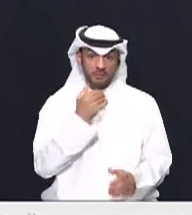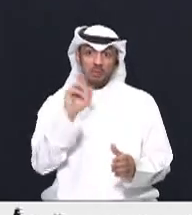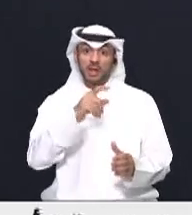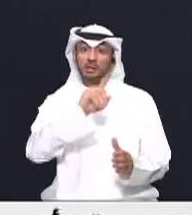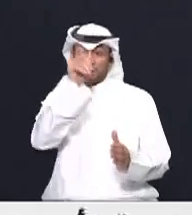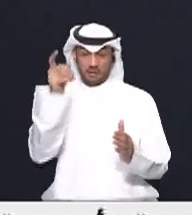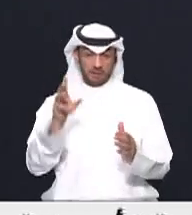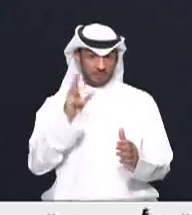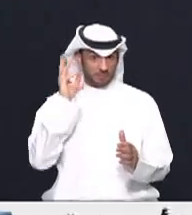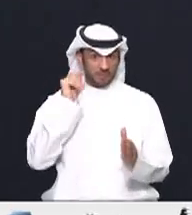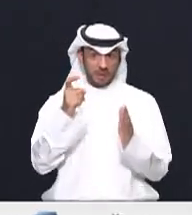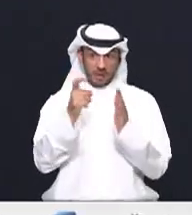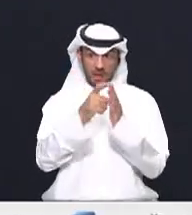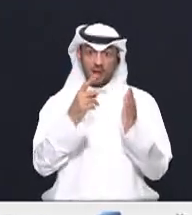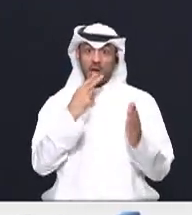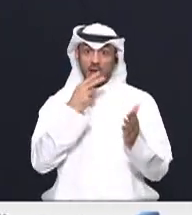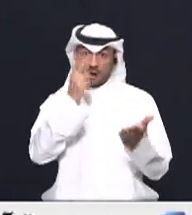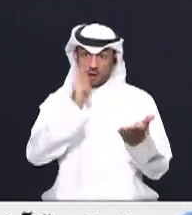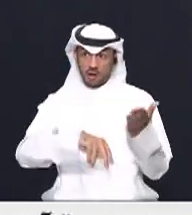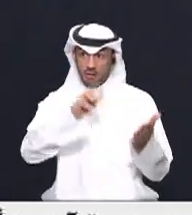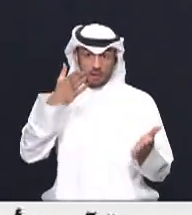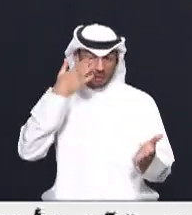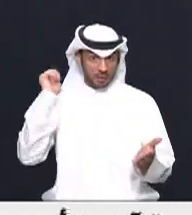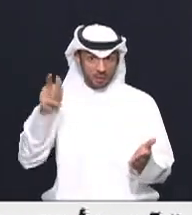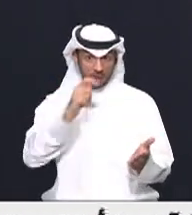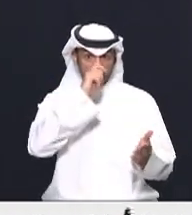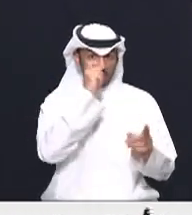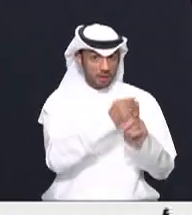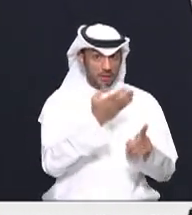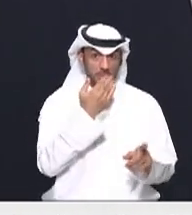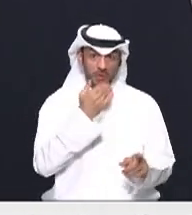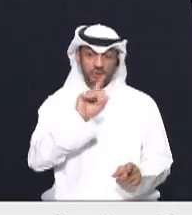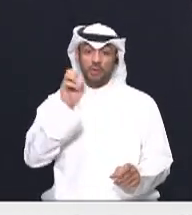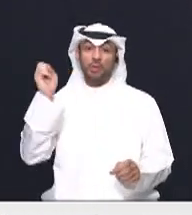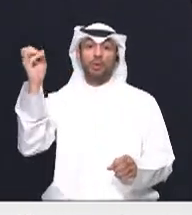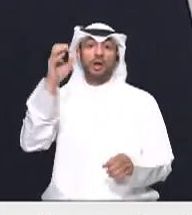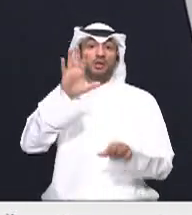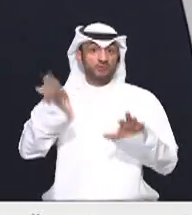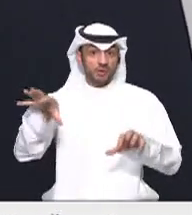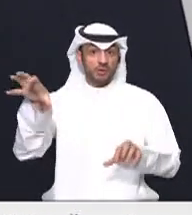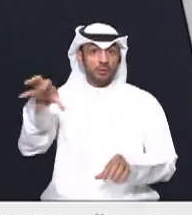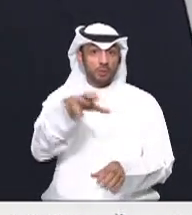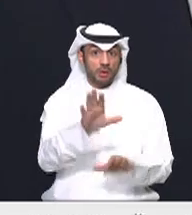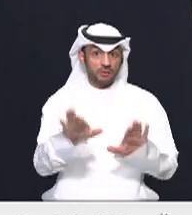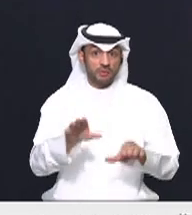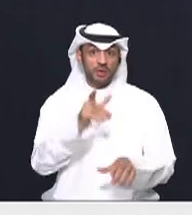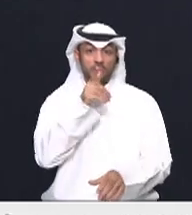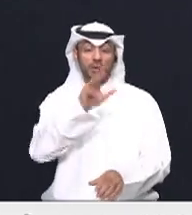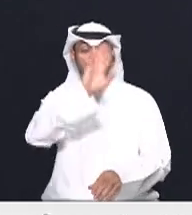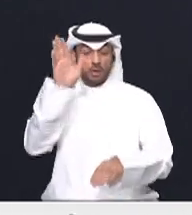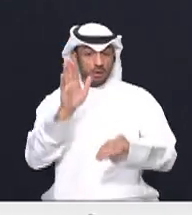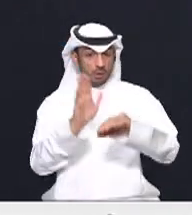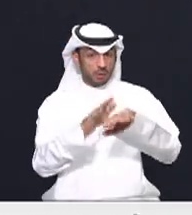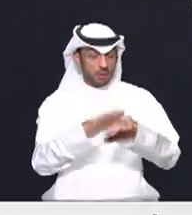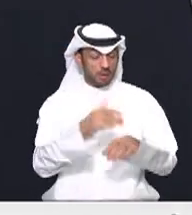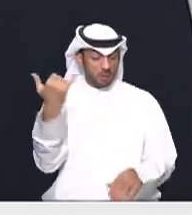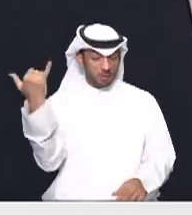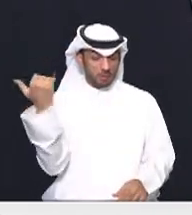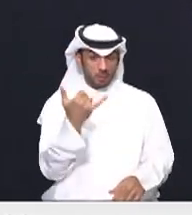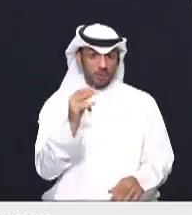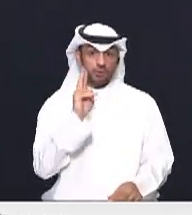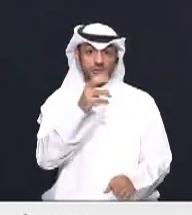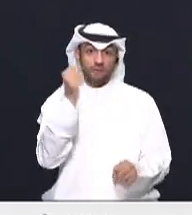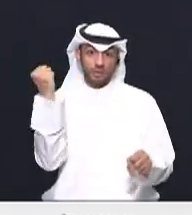إذا هناك 5 دول بالإضافة إلى 10 تتبدل في مجلس الأمن، وهناك مطالبات لتمثيل